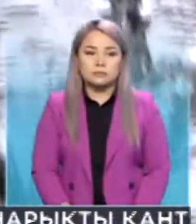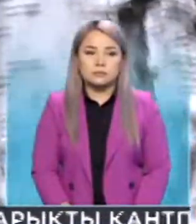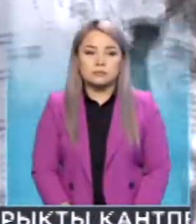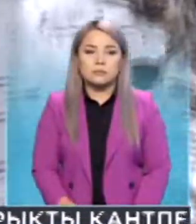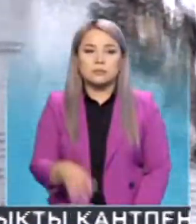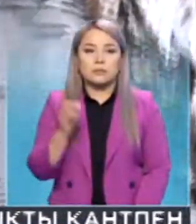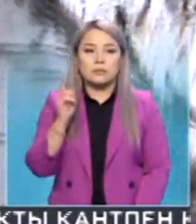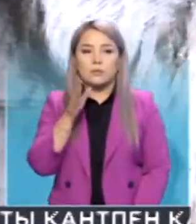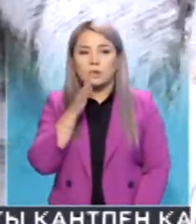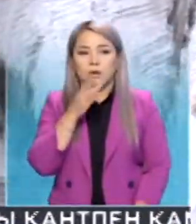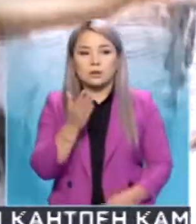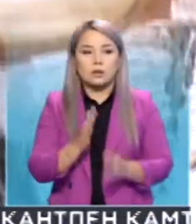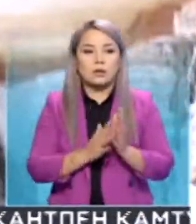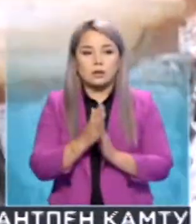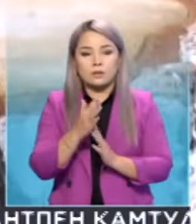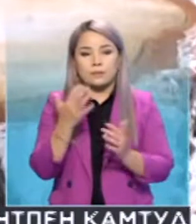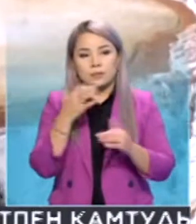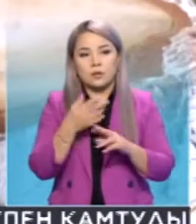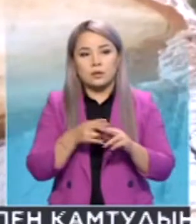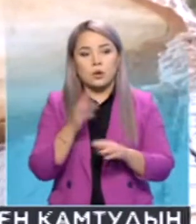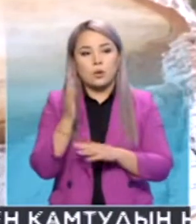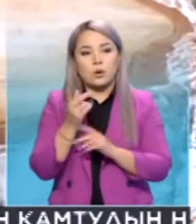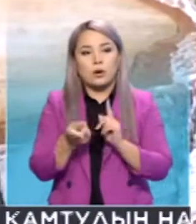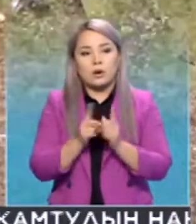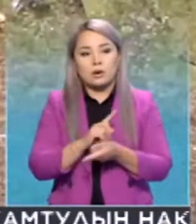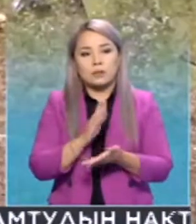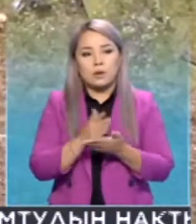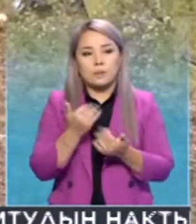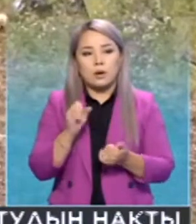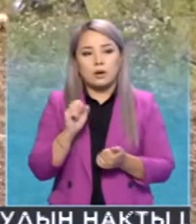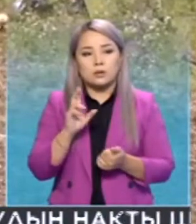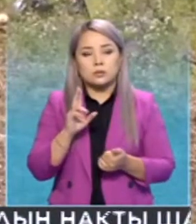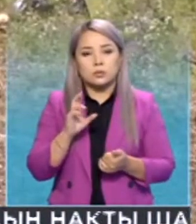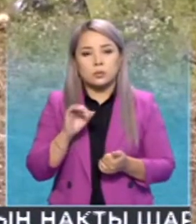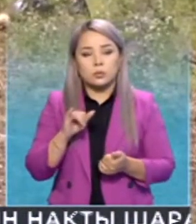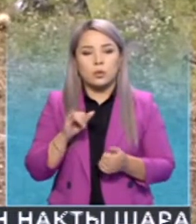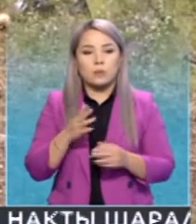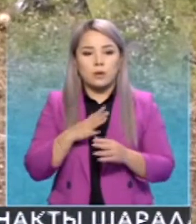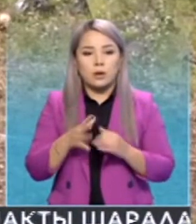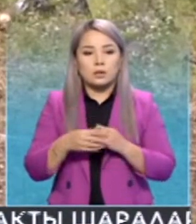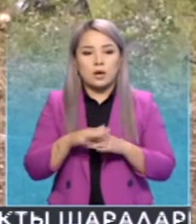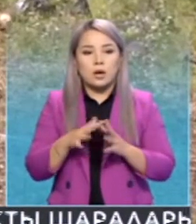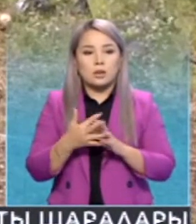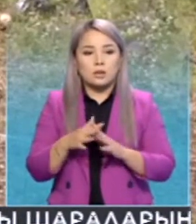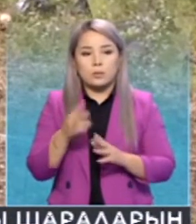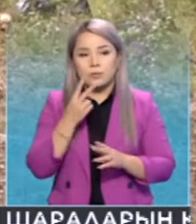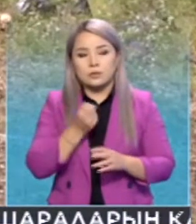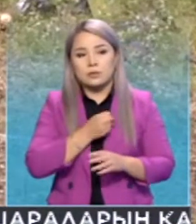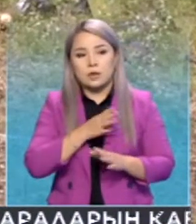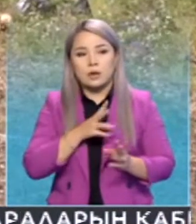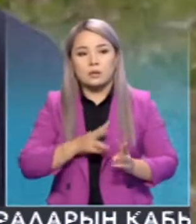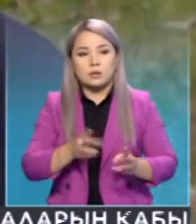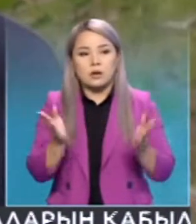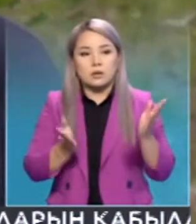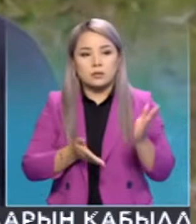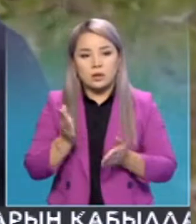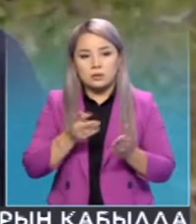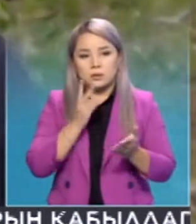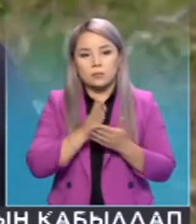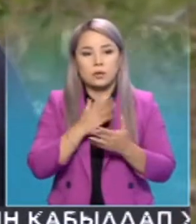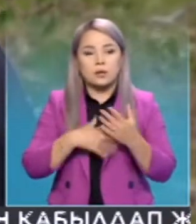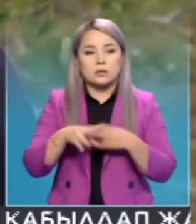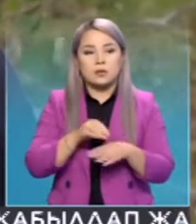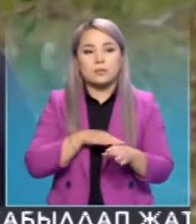Жарты ғасыр өскен ағаш қасқағым сәтте отынға айналды. Ақсу ауылының маңындағы бірнеше орман осылай аяусыз от алып жатыр.